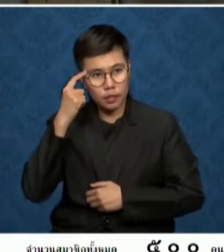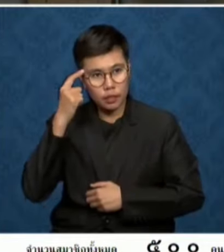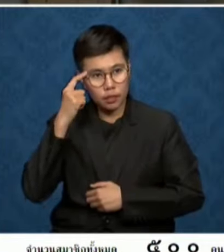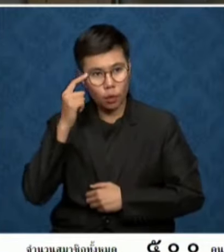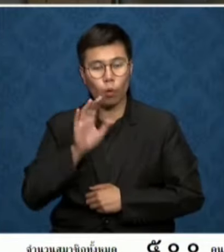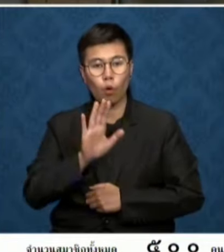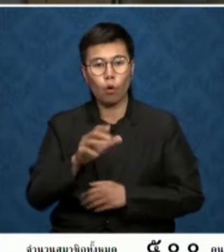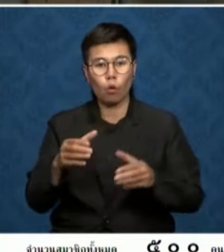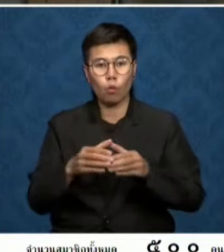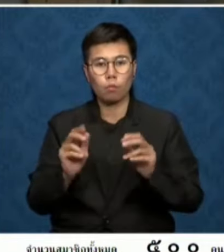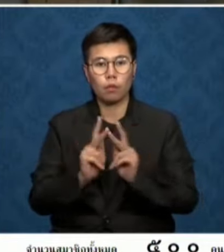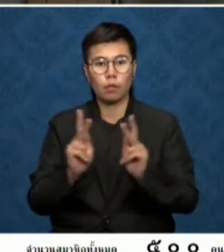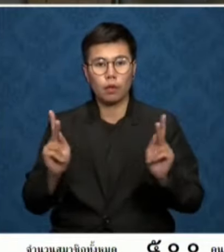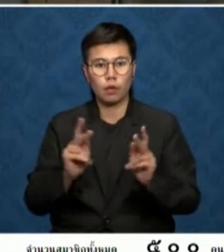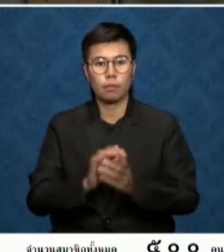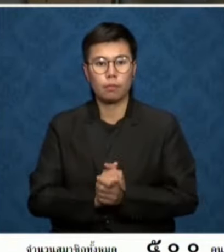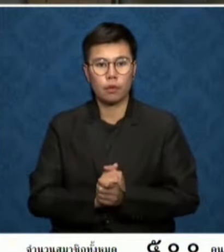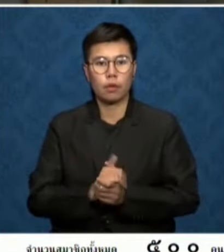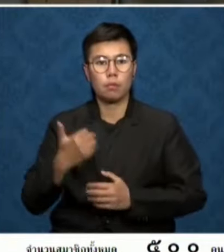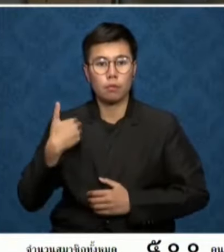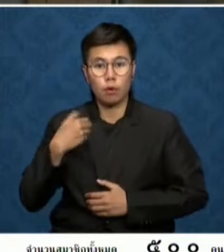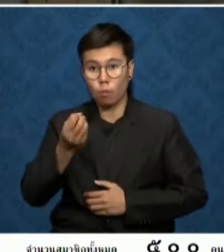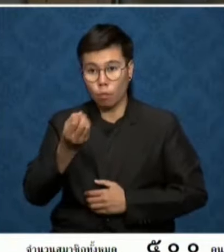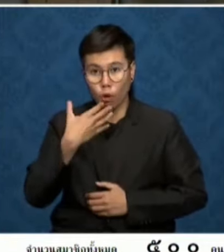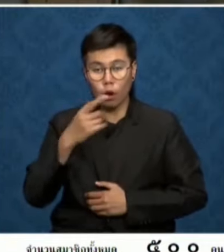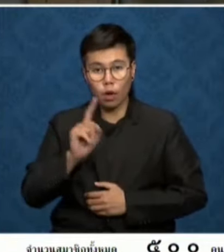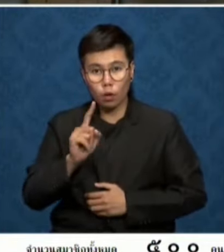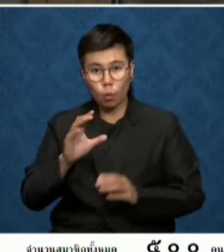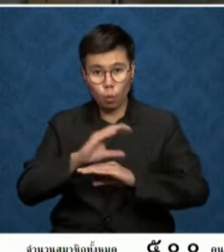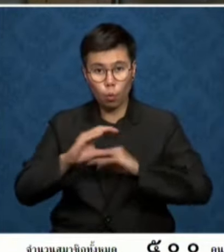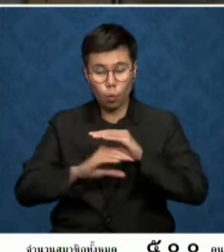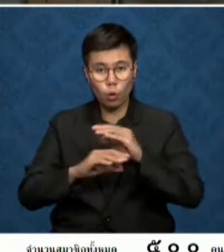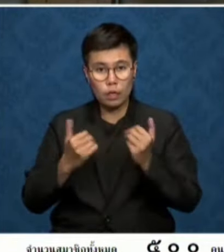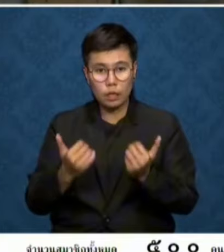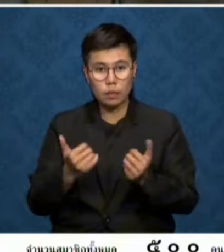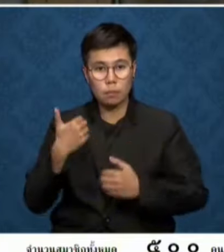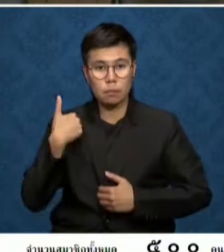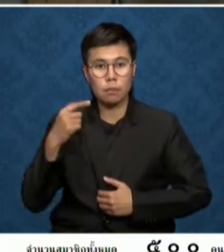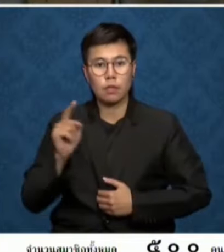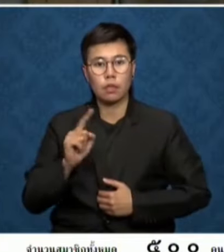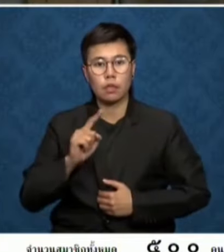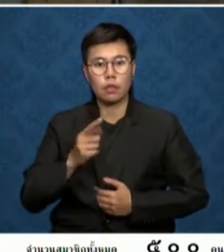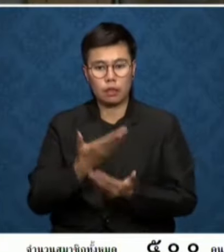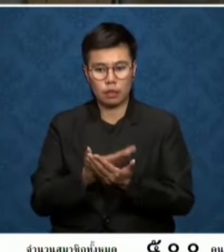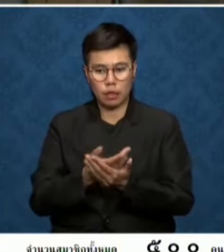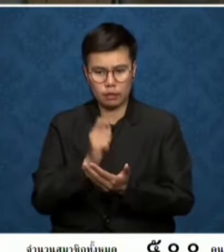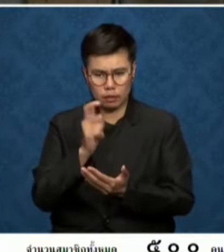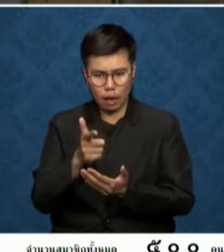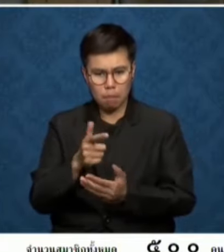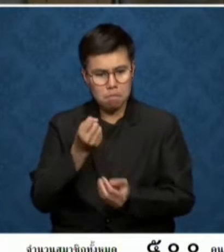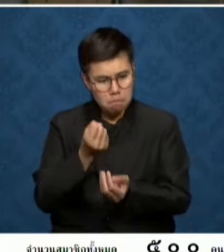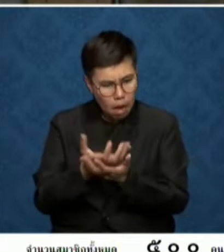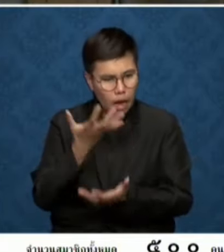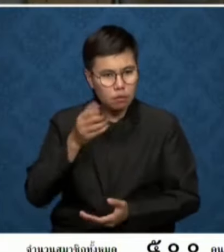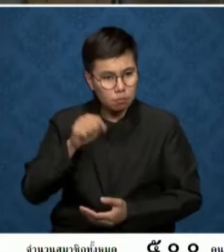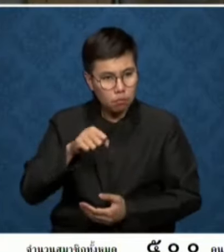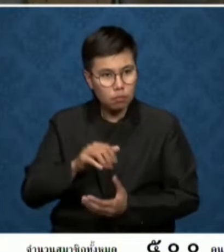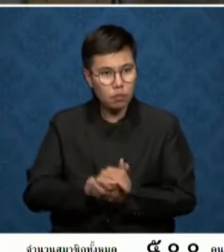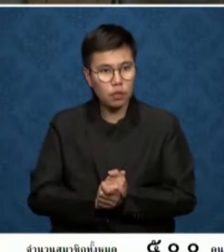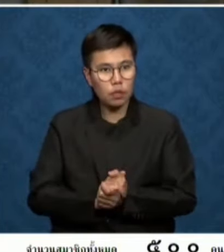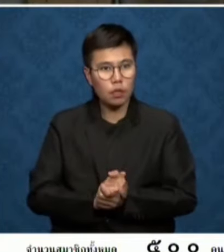คณะกรรมการก็จะมีการบอกว่าเอ๊ะโครงการนี้เนี่ยมันมีการใช้จ่ายที่สูงไปหรือเปล่าพอเราคุยแบ